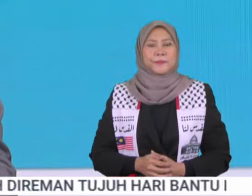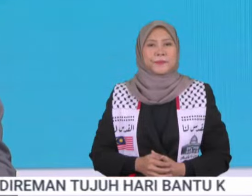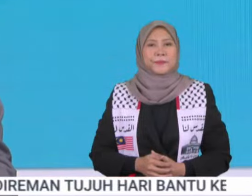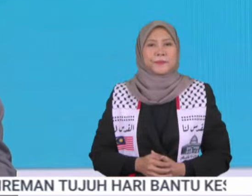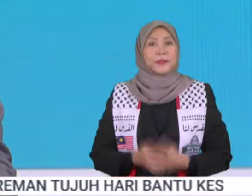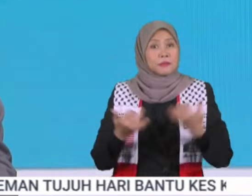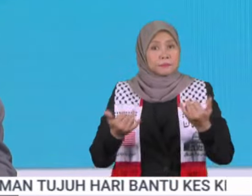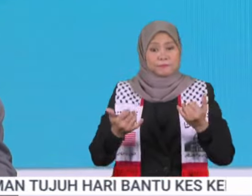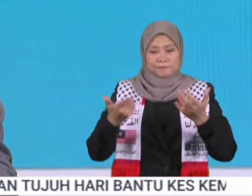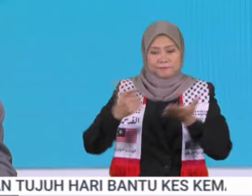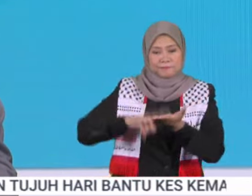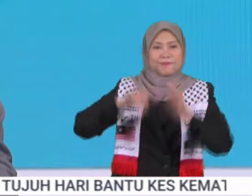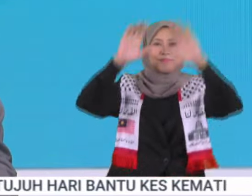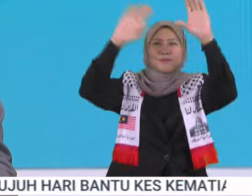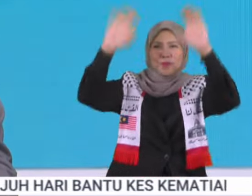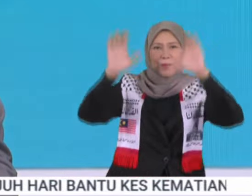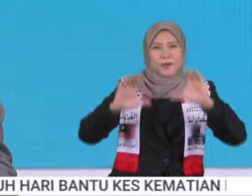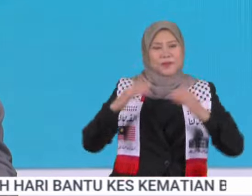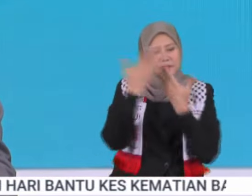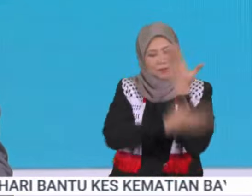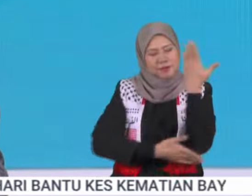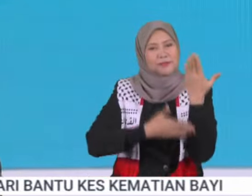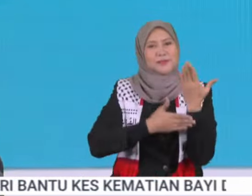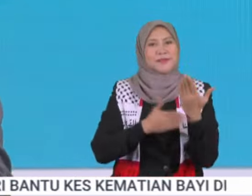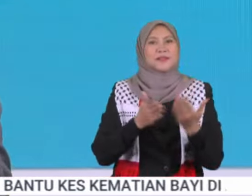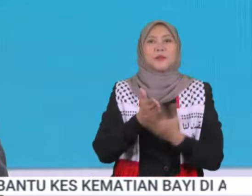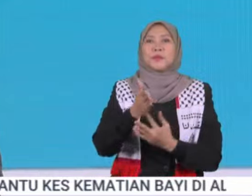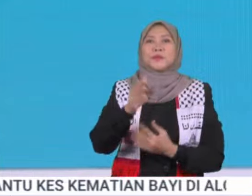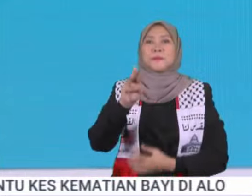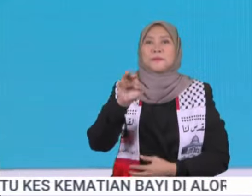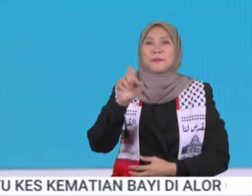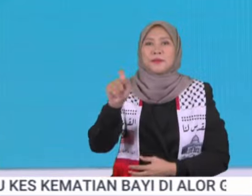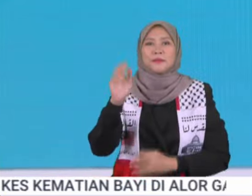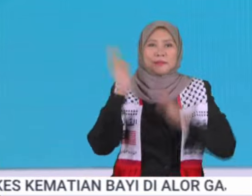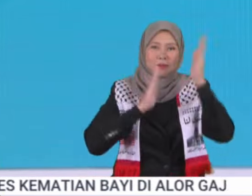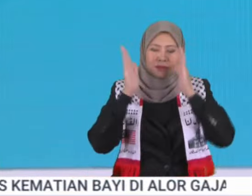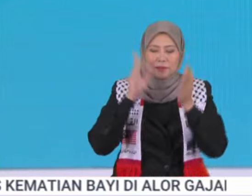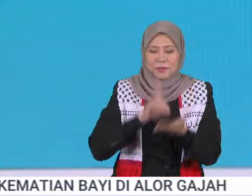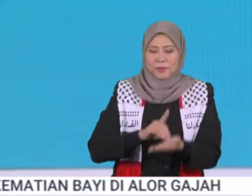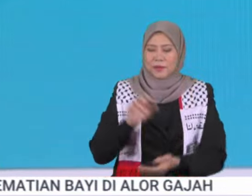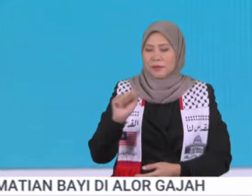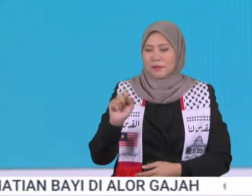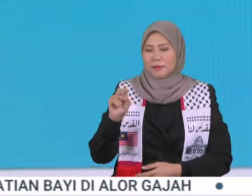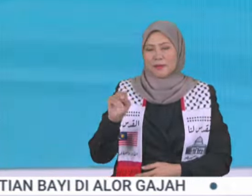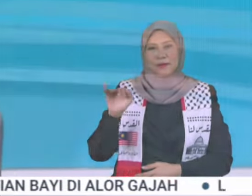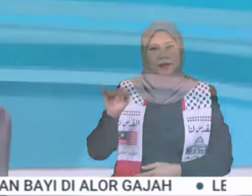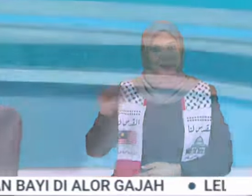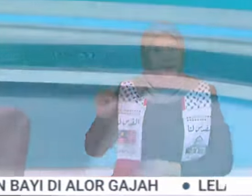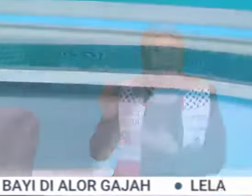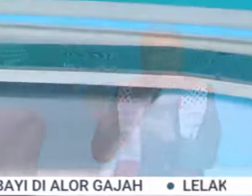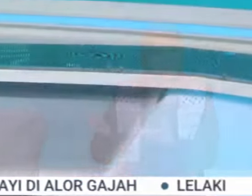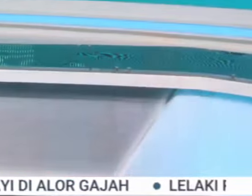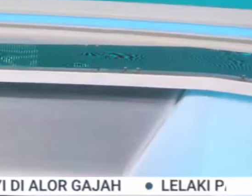Saudara, seterusnya perkembangan cuaca seluruh negara. Langsung ke Met Malaysia bersama pegawainya Dr. Anis Nabila Mohamad.